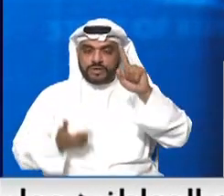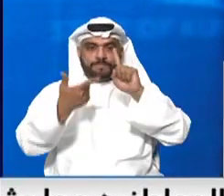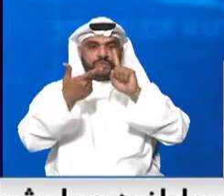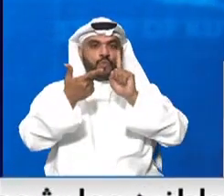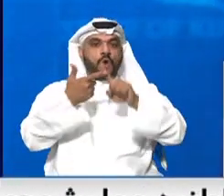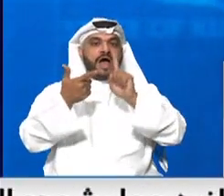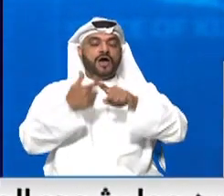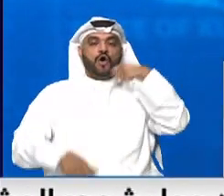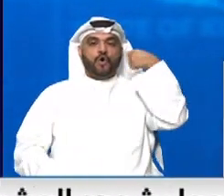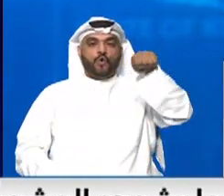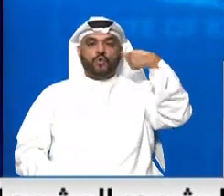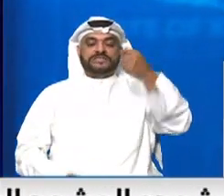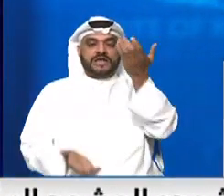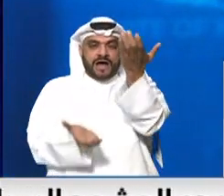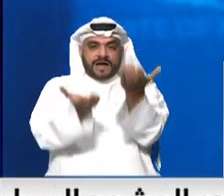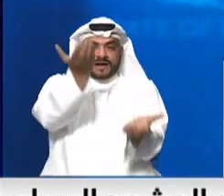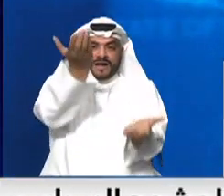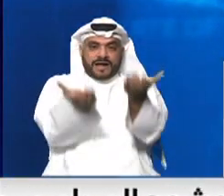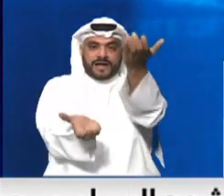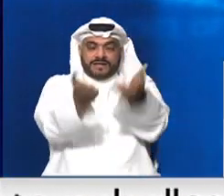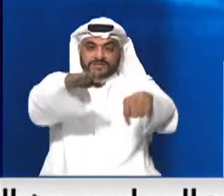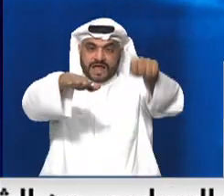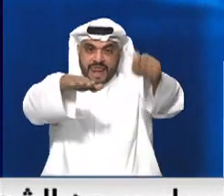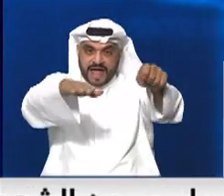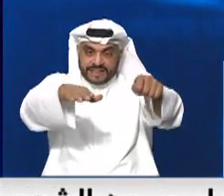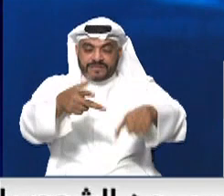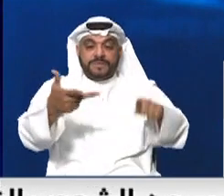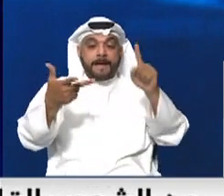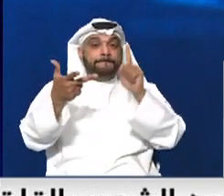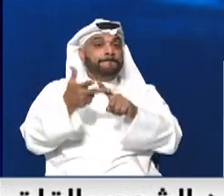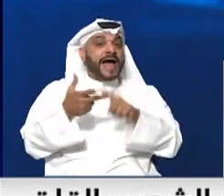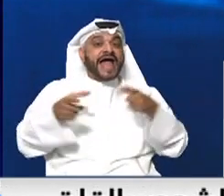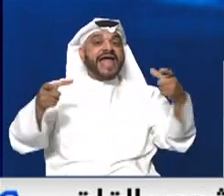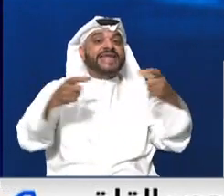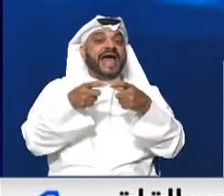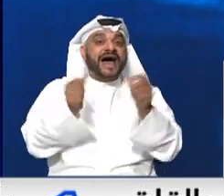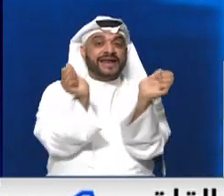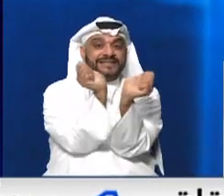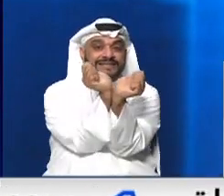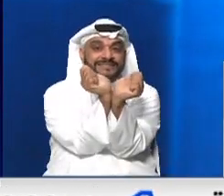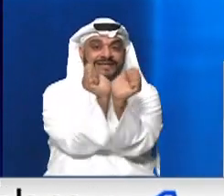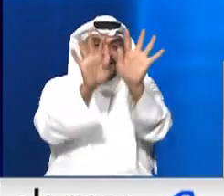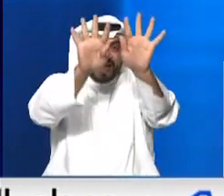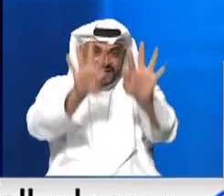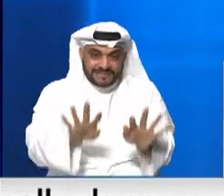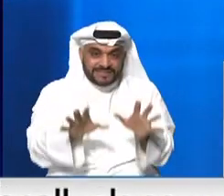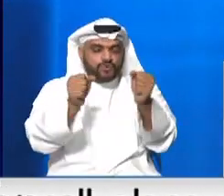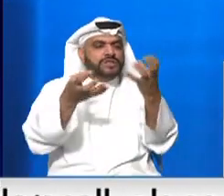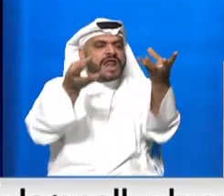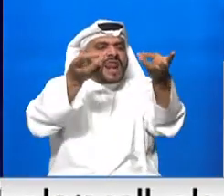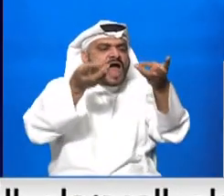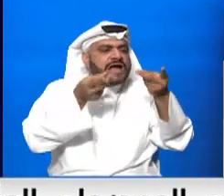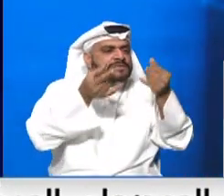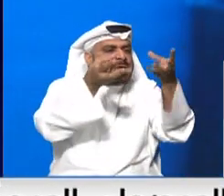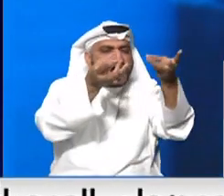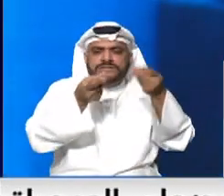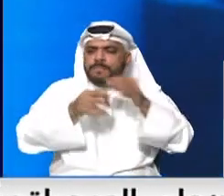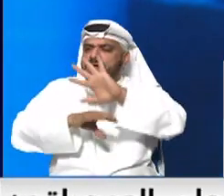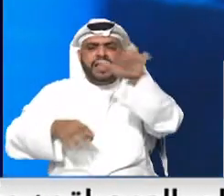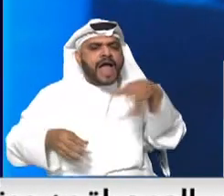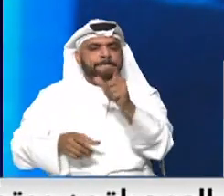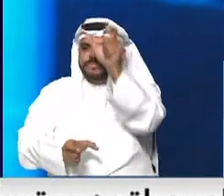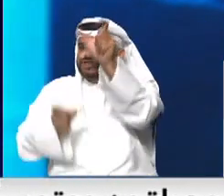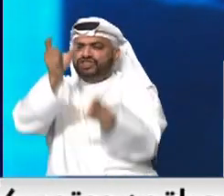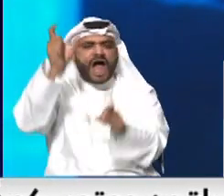اداره التنفيذ، واداره التنفيذ هي الاداره او الجهه المعنيه في حصر الغارمين بناء على احكام